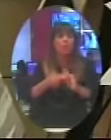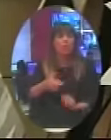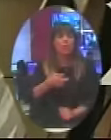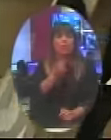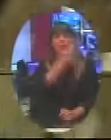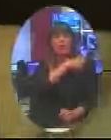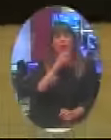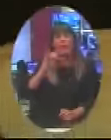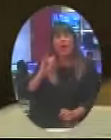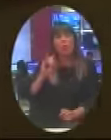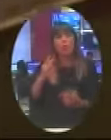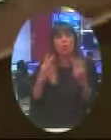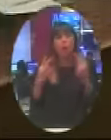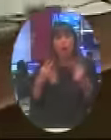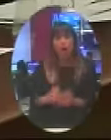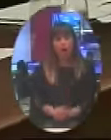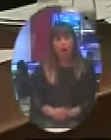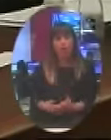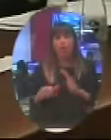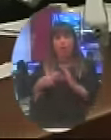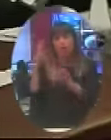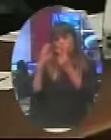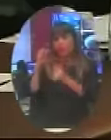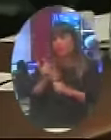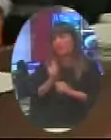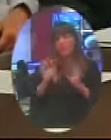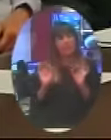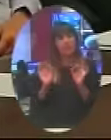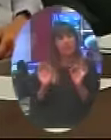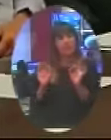פוליטיקאי ללא ניסיון צבאי, שעבר מעמדת המטריס לאחראי בשטח.